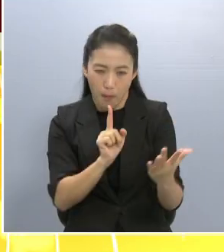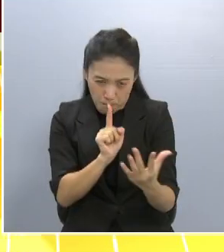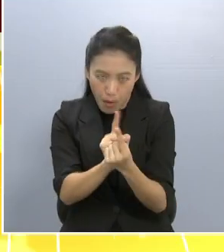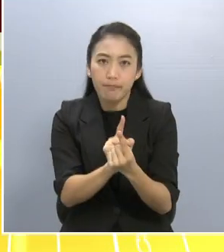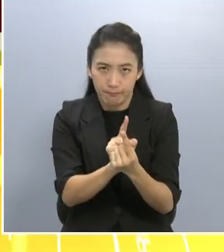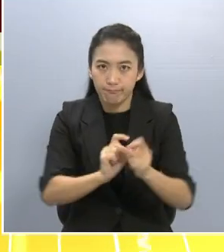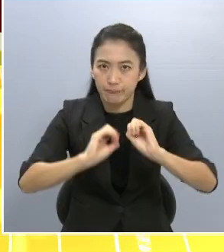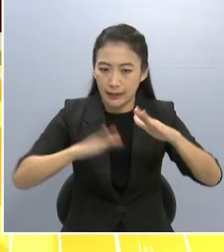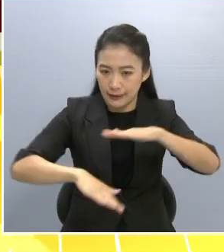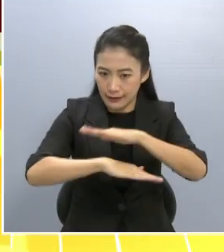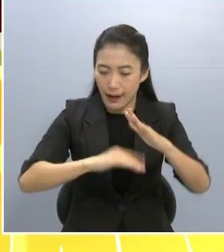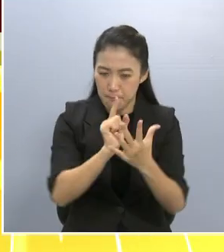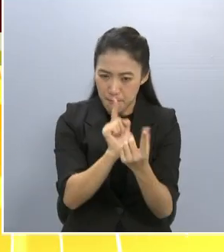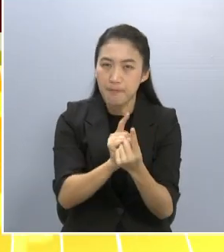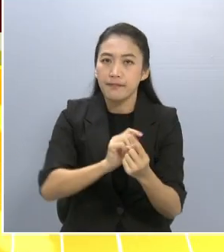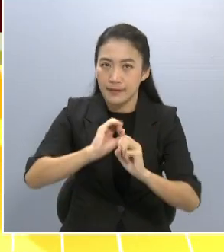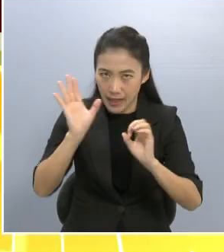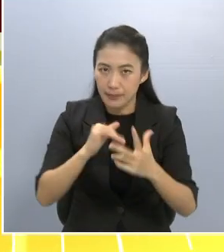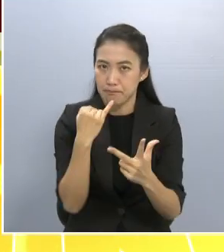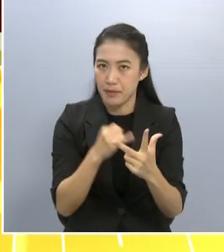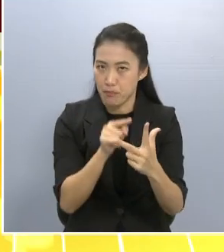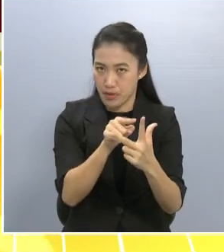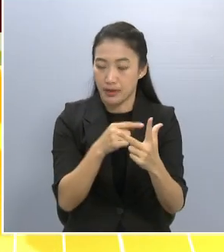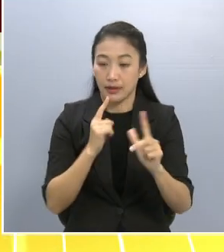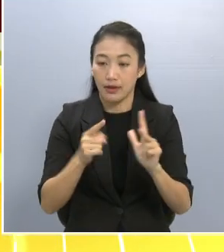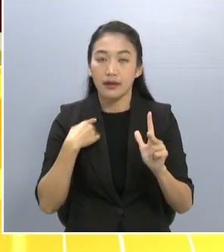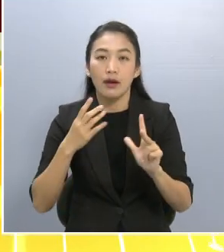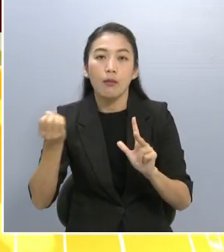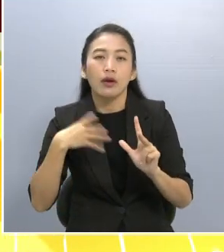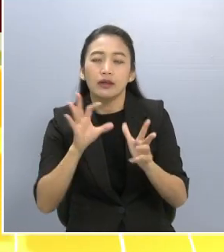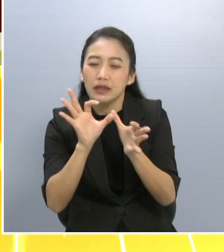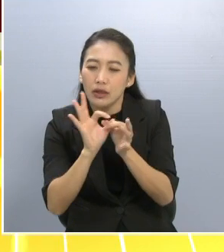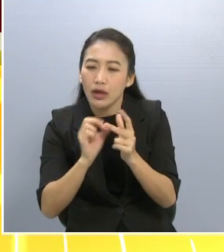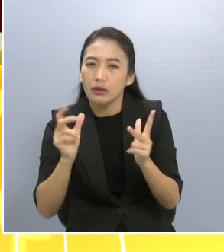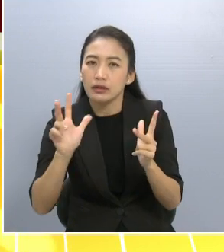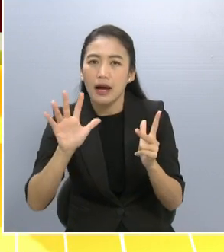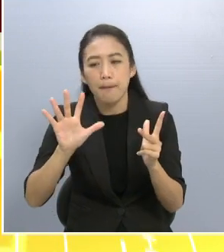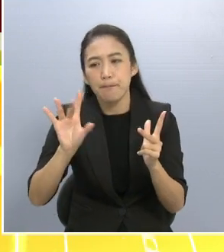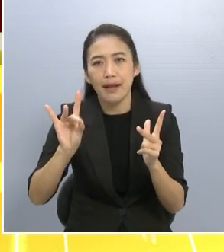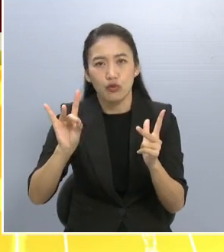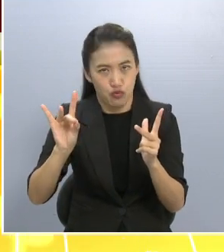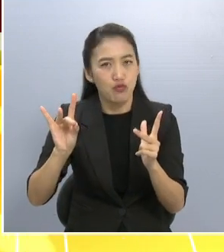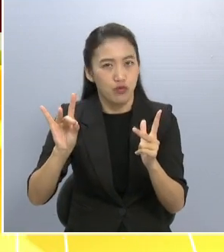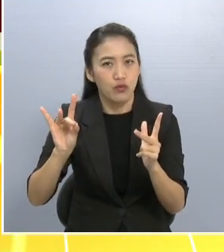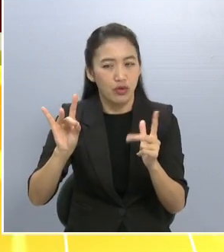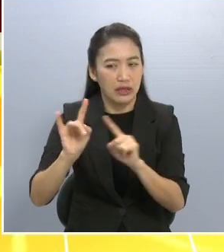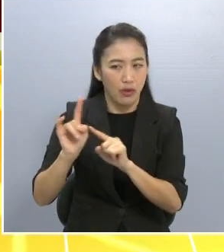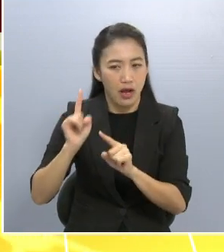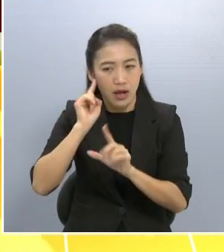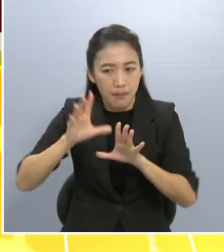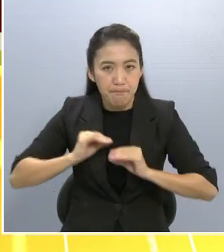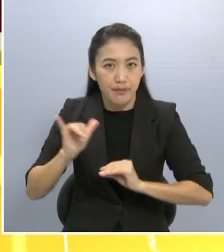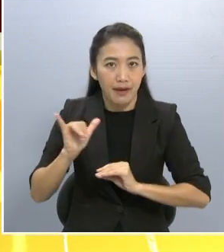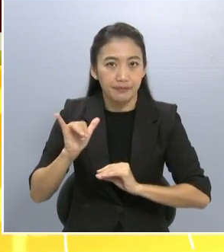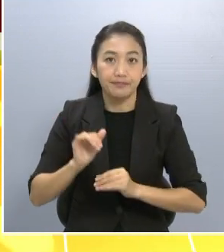ตูนเช้าวันนี้นะคะทีมข่าวอาชญากรรมได้คุยกับผู้บัญชาการตำรวจภูธรภาค 4พลตำรวจโทยรรยงเวชโอสถค่ะท่านบอกว่าได้